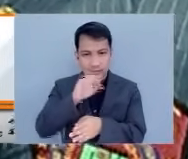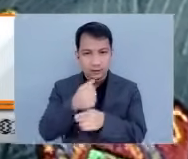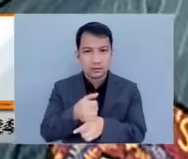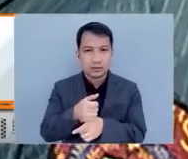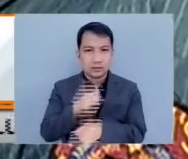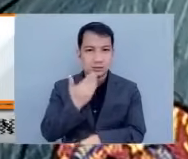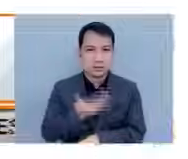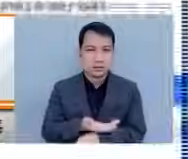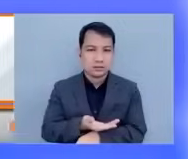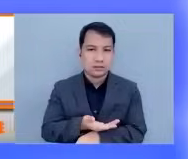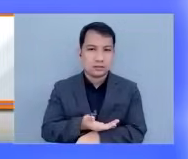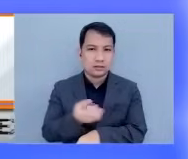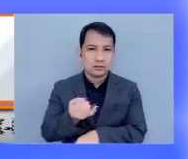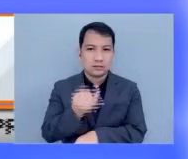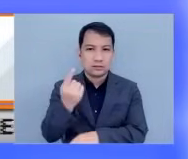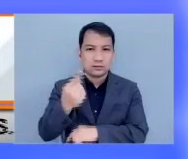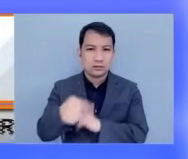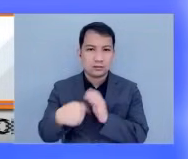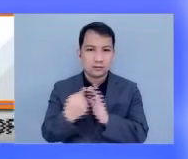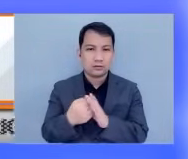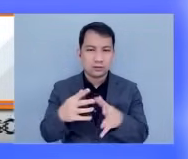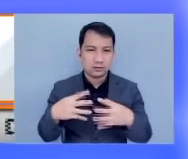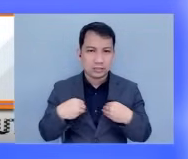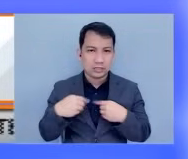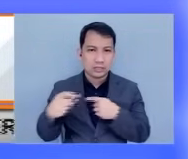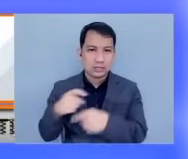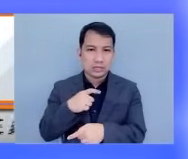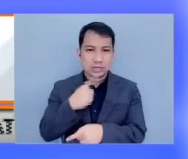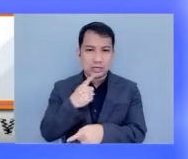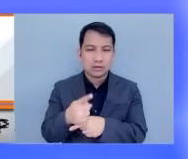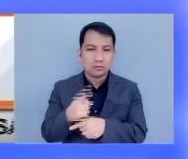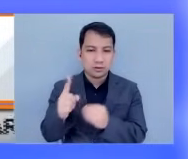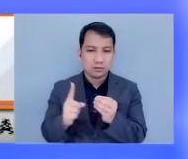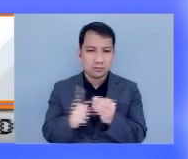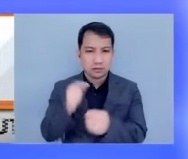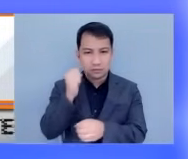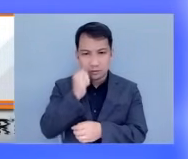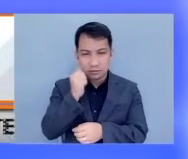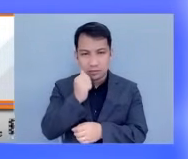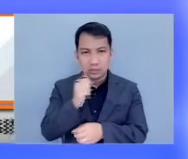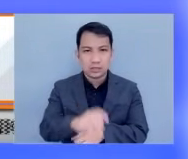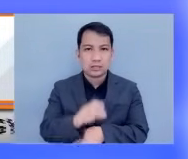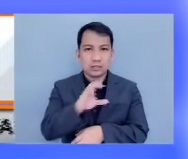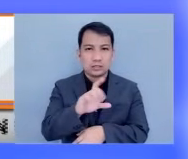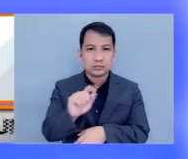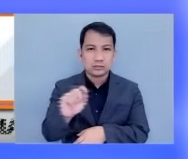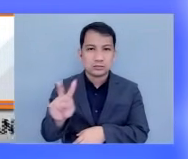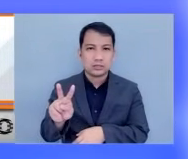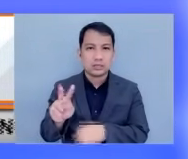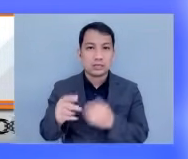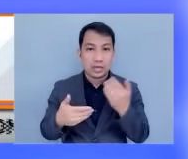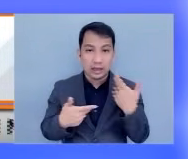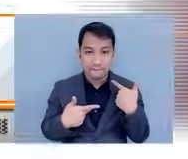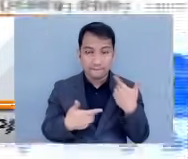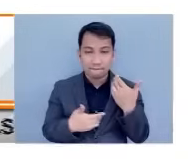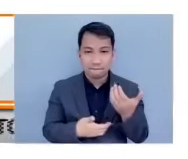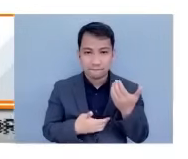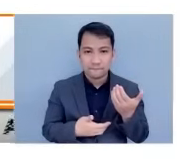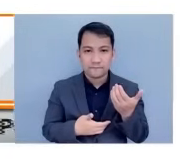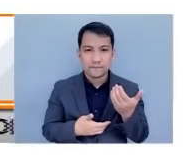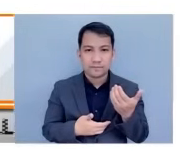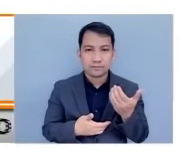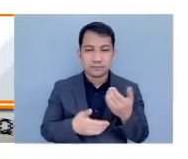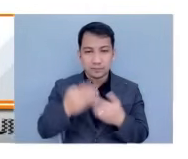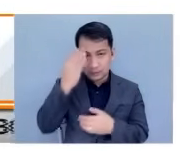Paglipas ng ilang oras, nakatanggap sila ng mensahe mula sa babae na kuna ng CCTV na may dala sa baby. Taga Norsagaray, Bulacan daw ang